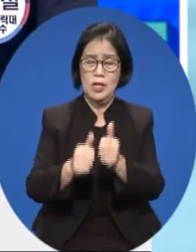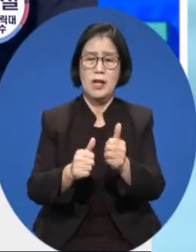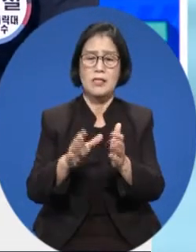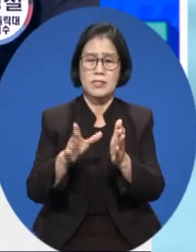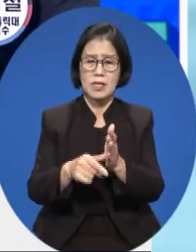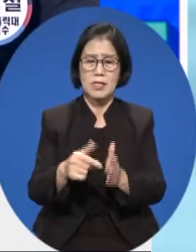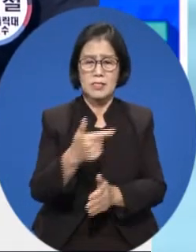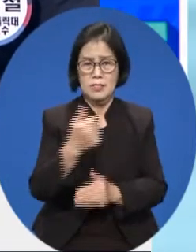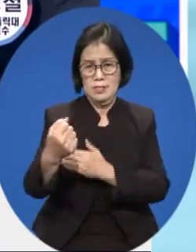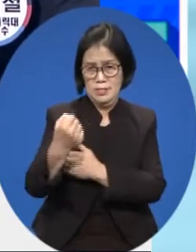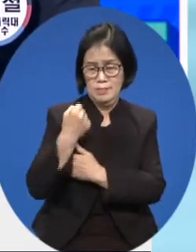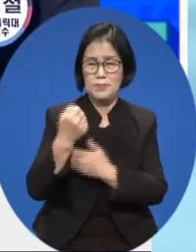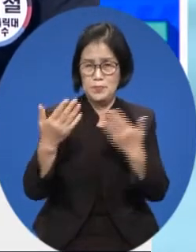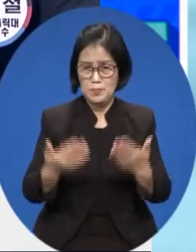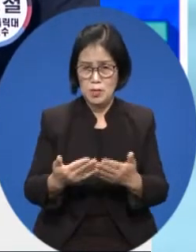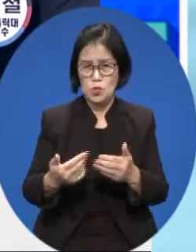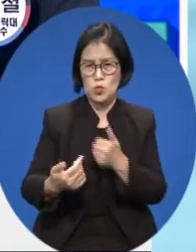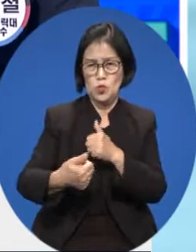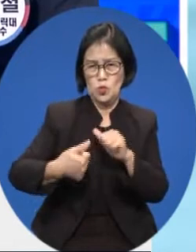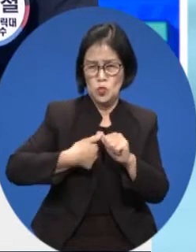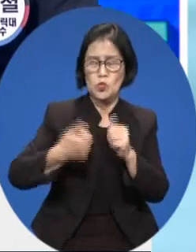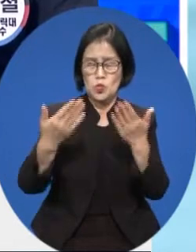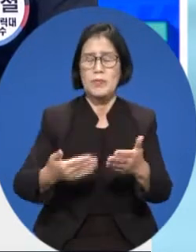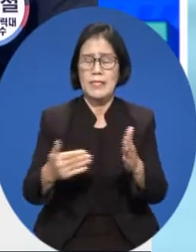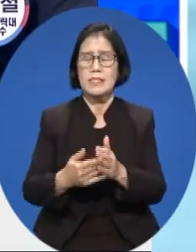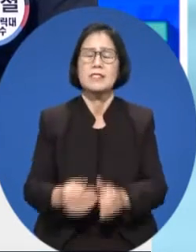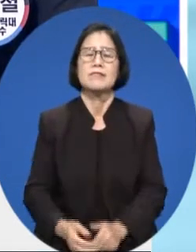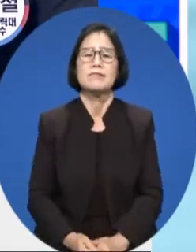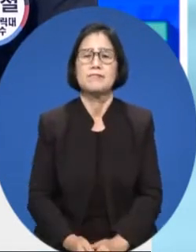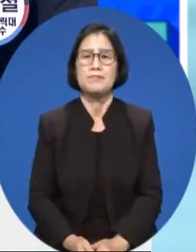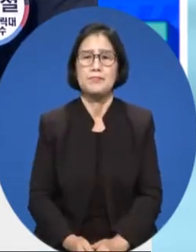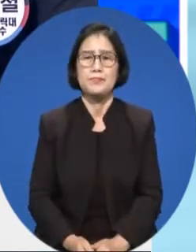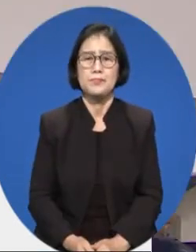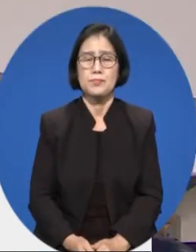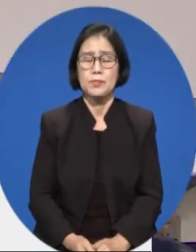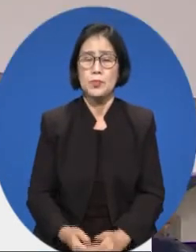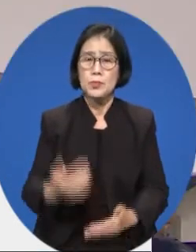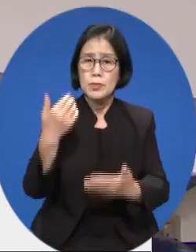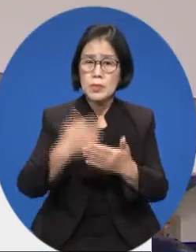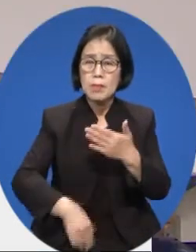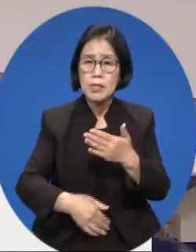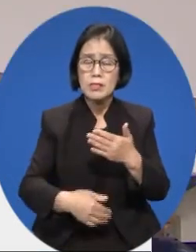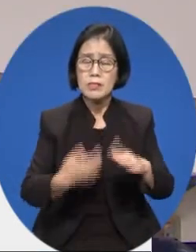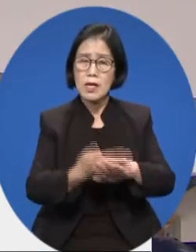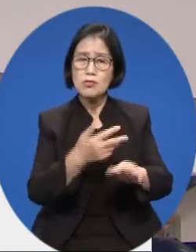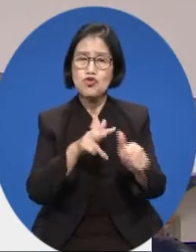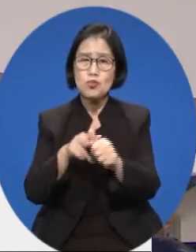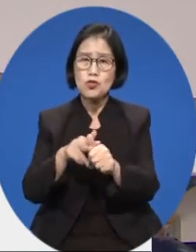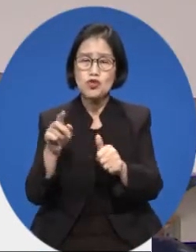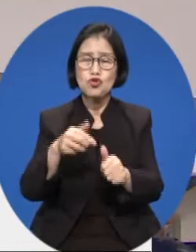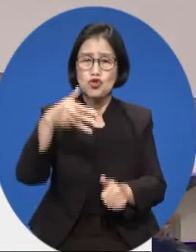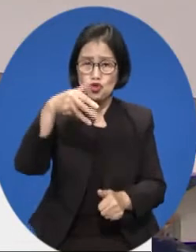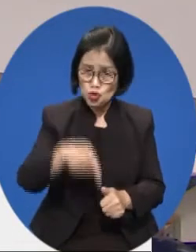큰 힘을 받고 도움을 받은 것이다 4 왜 이래요 아 그렇군요 혹시 즉 남아있는 다른 후보들이 쉽지 않습니까 슈의